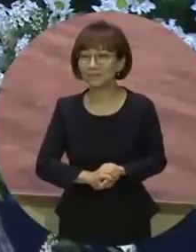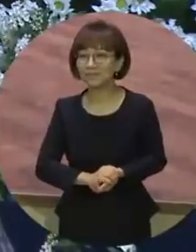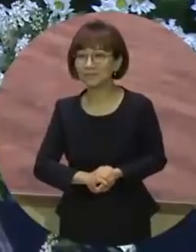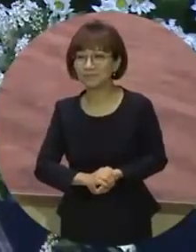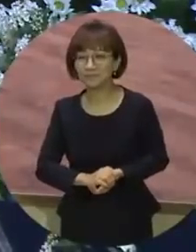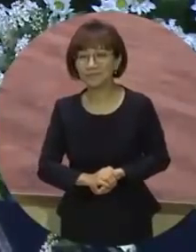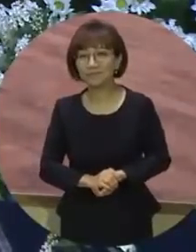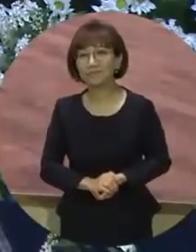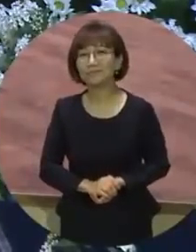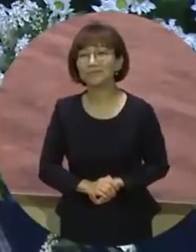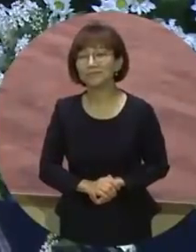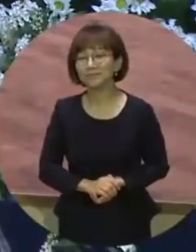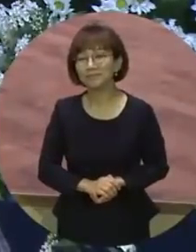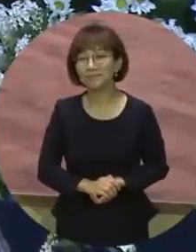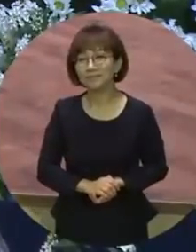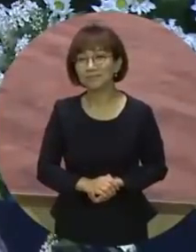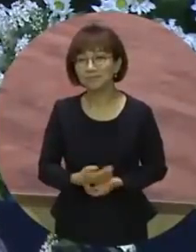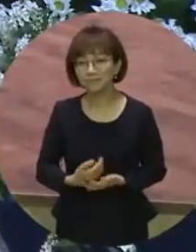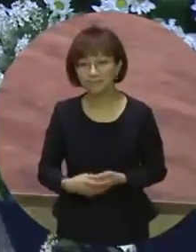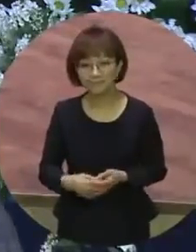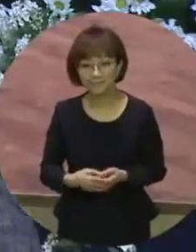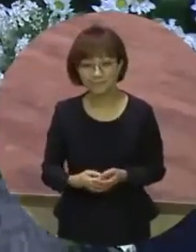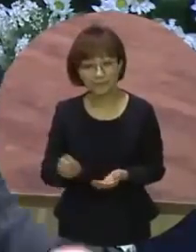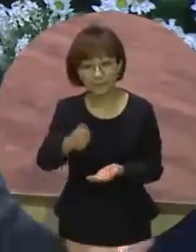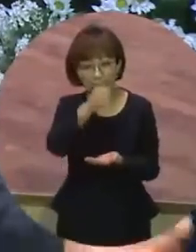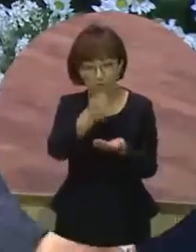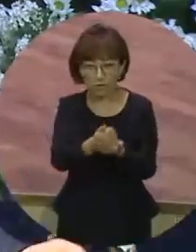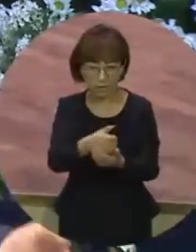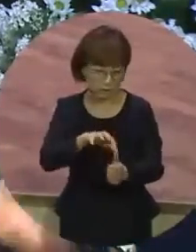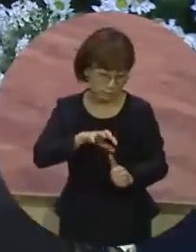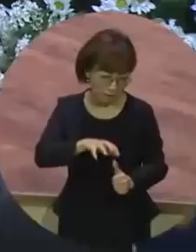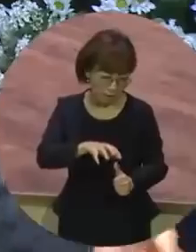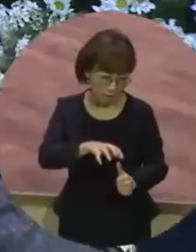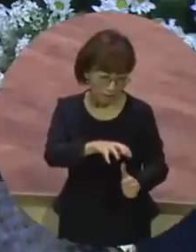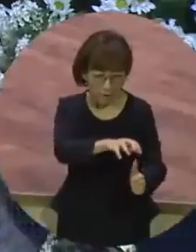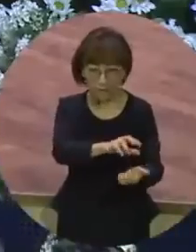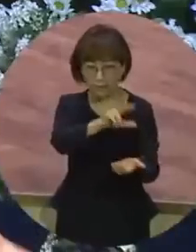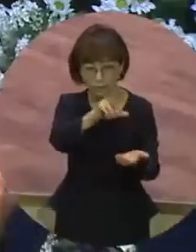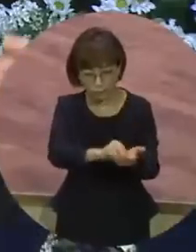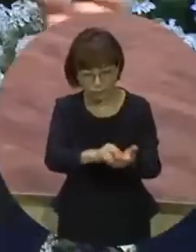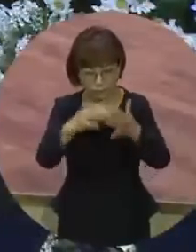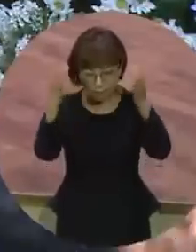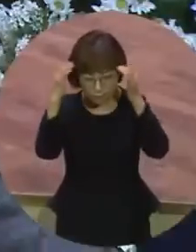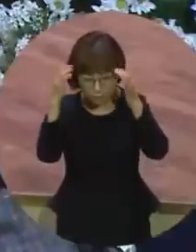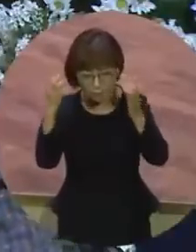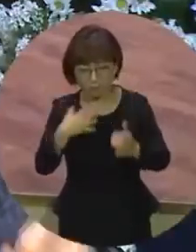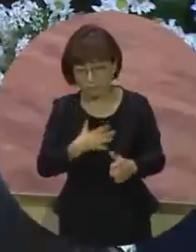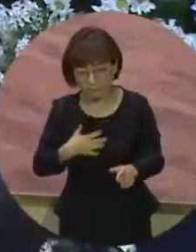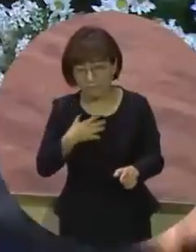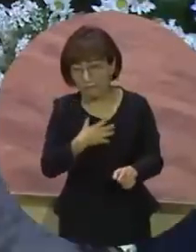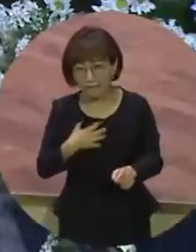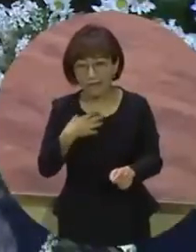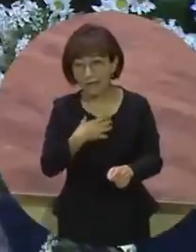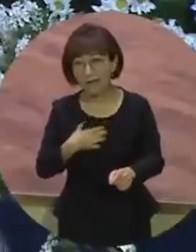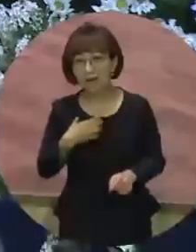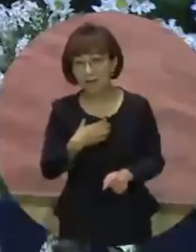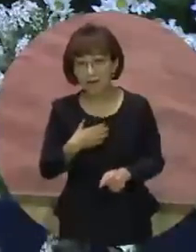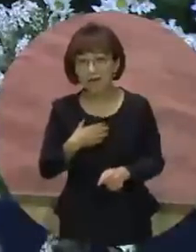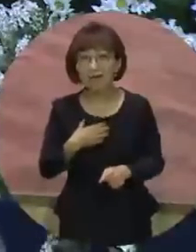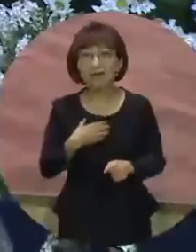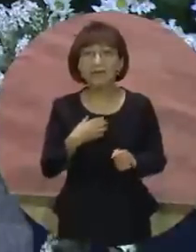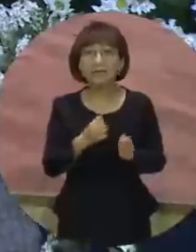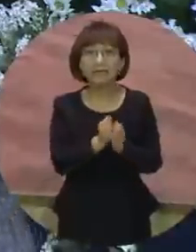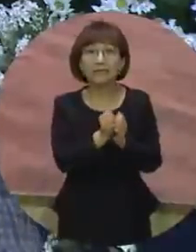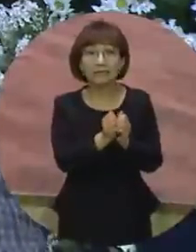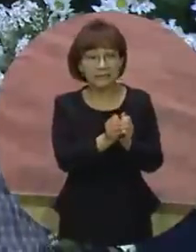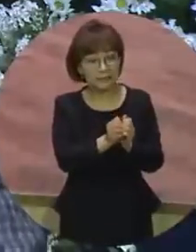바랍니다. 죄에서 잡혀서 지금 또 이런 문제 저런 문제 자식 문제 남편 문제 돈 문제 뭐 이런 저런 모든